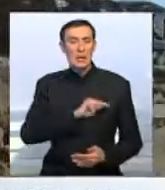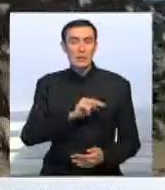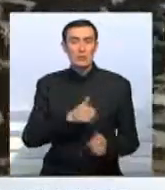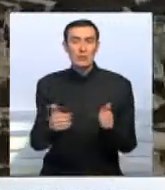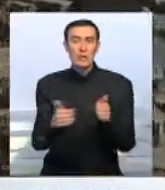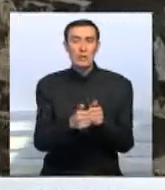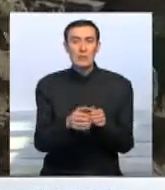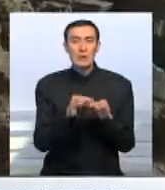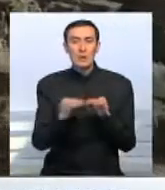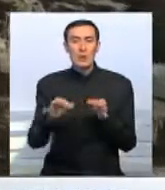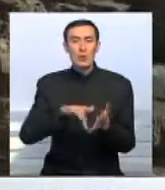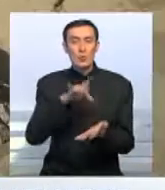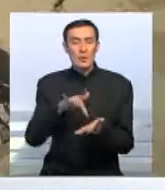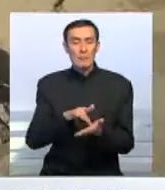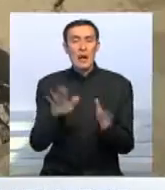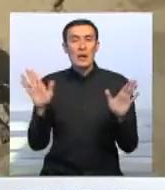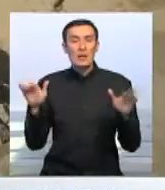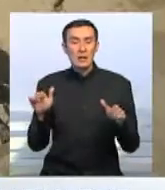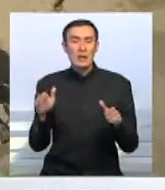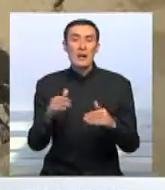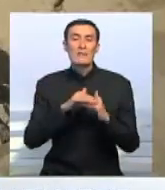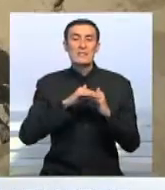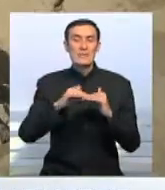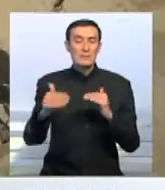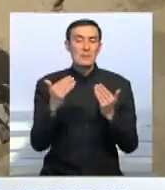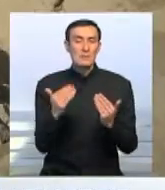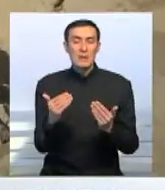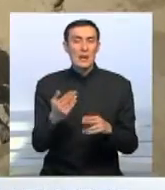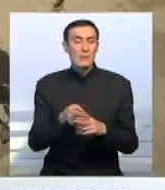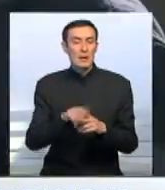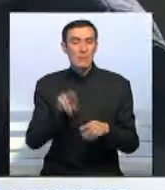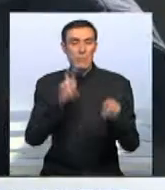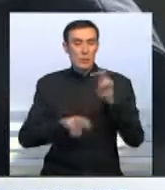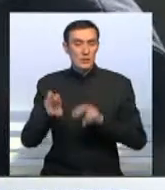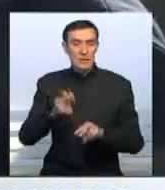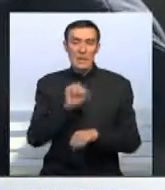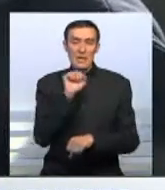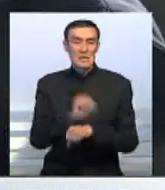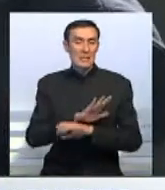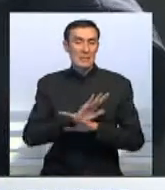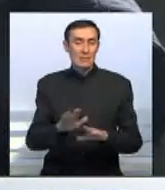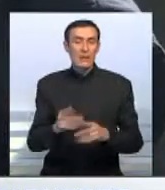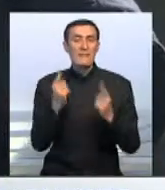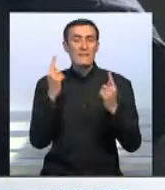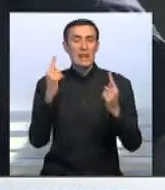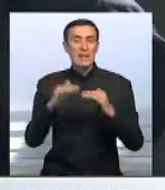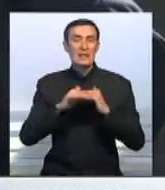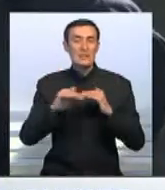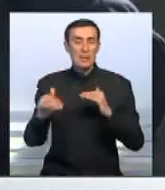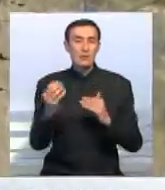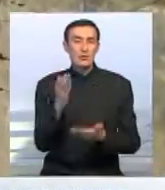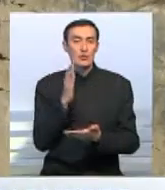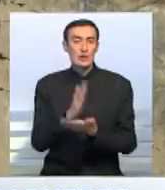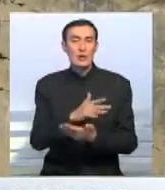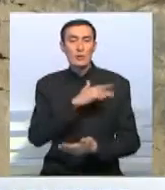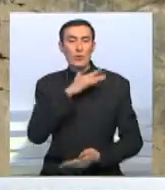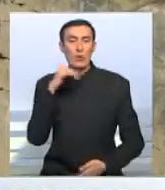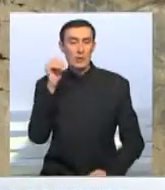Аркалыка. Археологические раскопки в Тургайской степи на этом не остановятся. Великая степь хранит еще много тайн, говорят археологи.